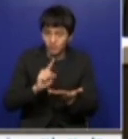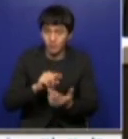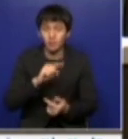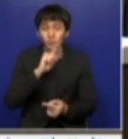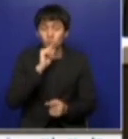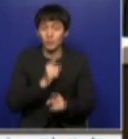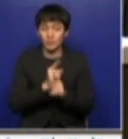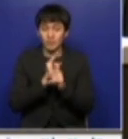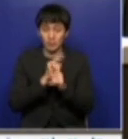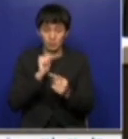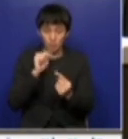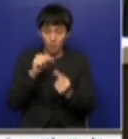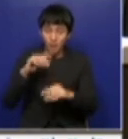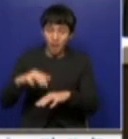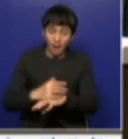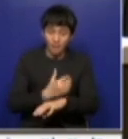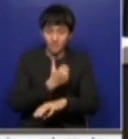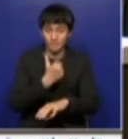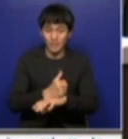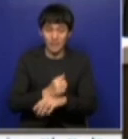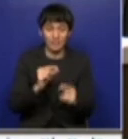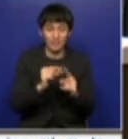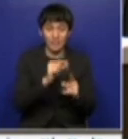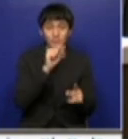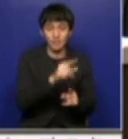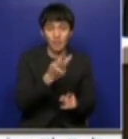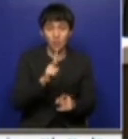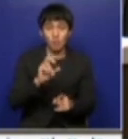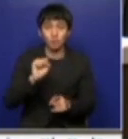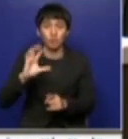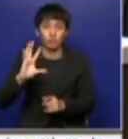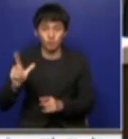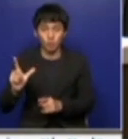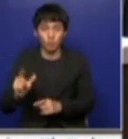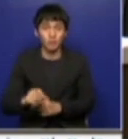อำนาจตามคำสั่งคอยชรที่ 3/2558